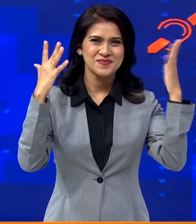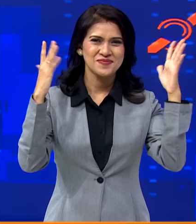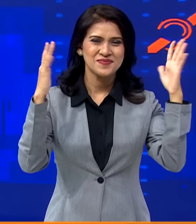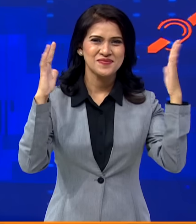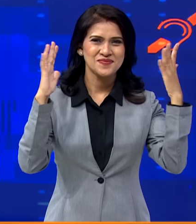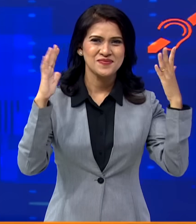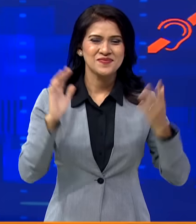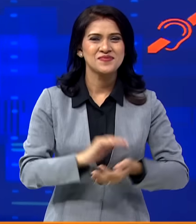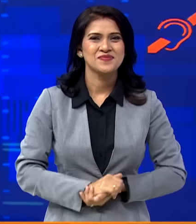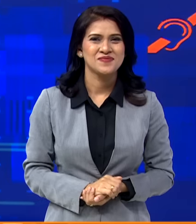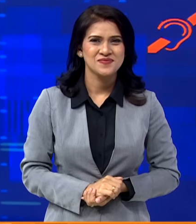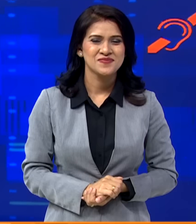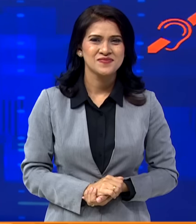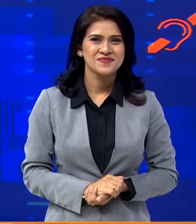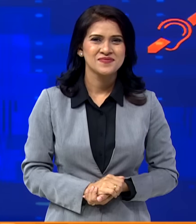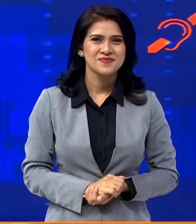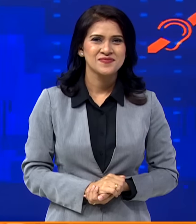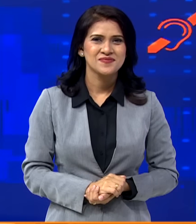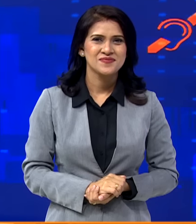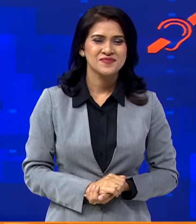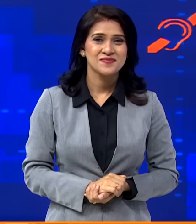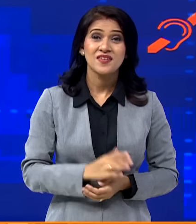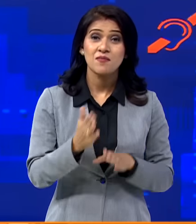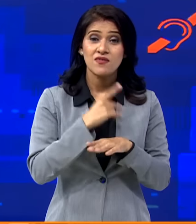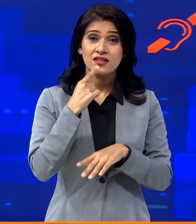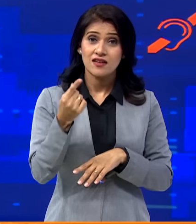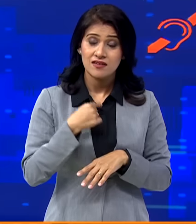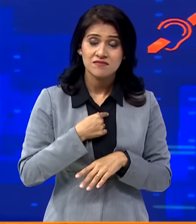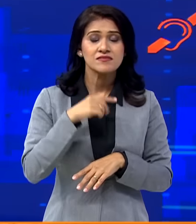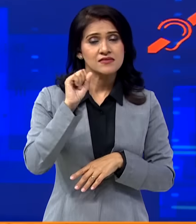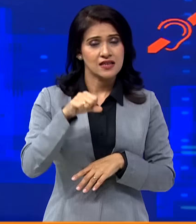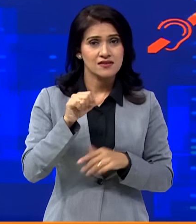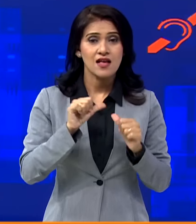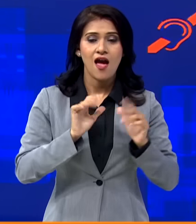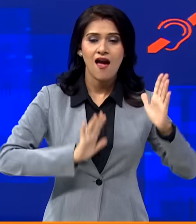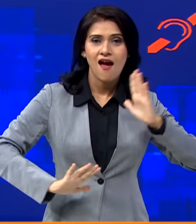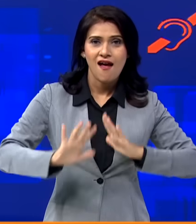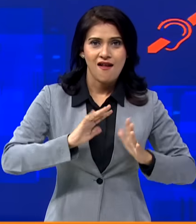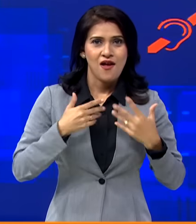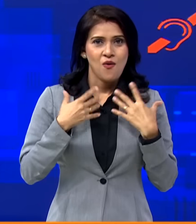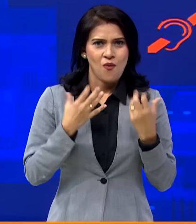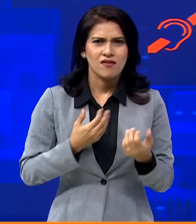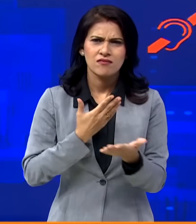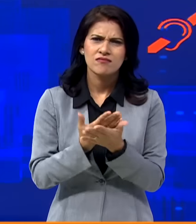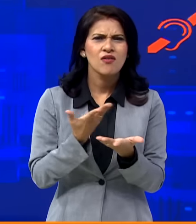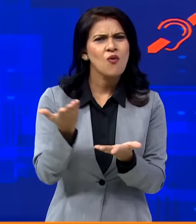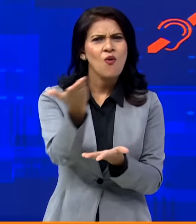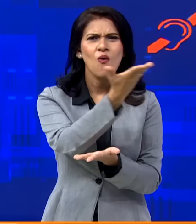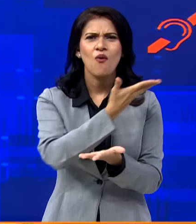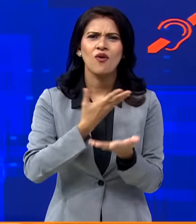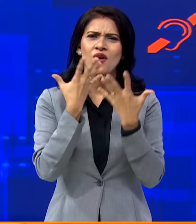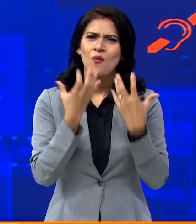कह जहां तक आपने कहा कि मैं एक्टर बनने के लिए गया तो रजत जी एक्टर तो सभी बनना